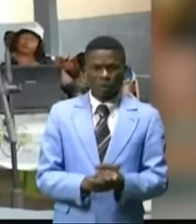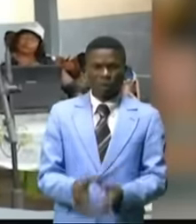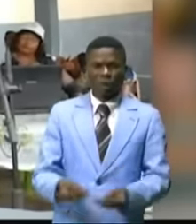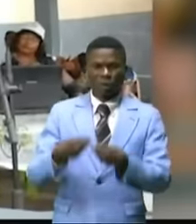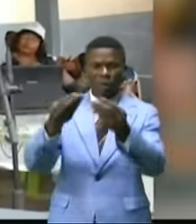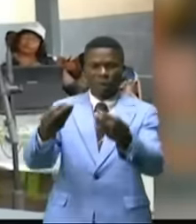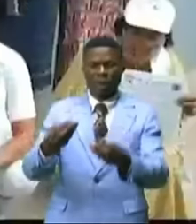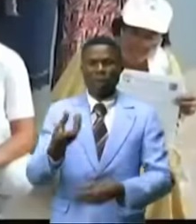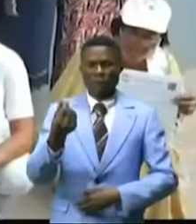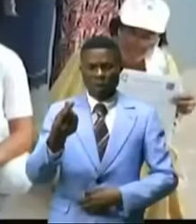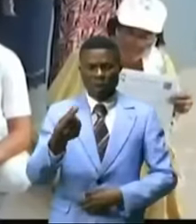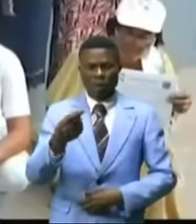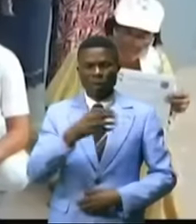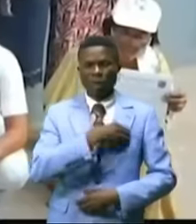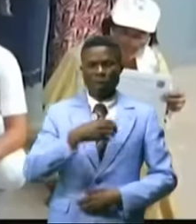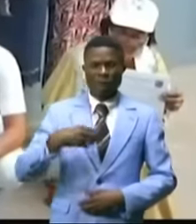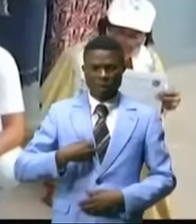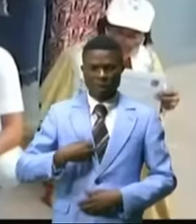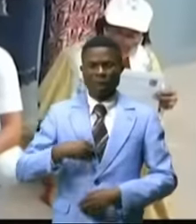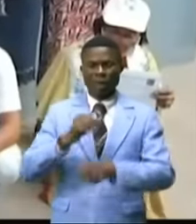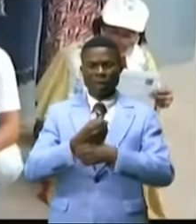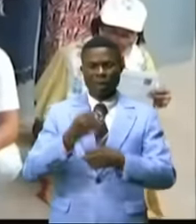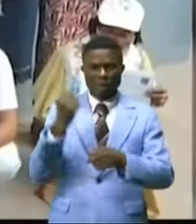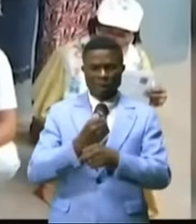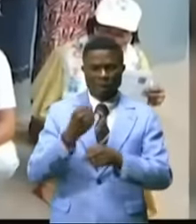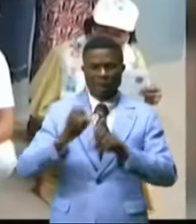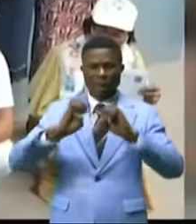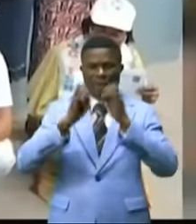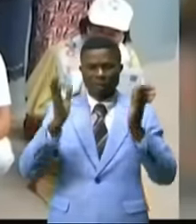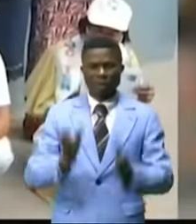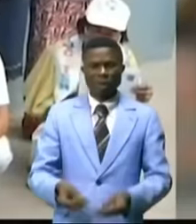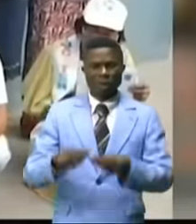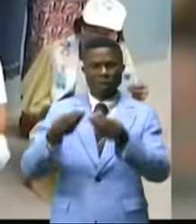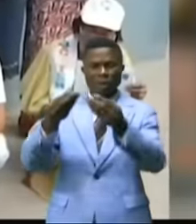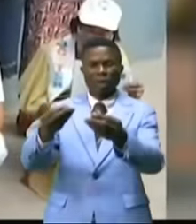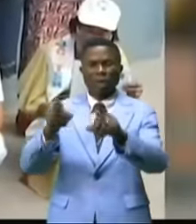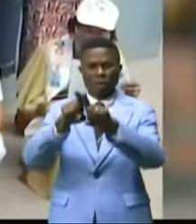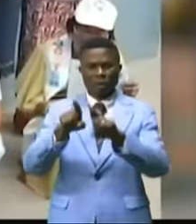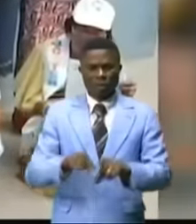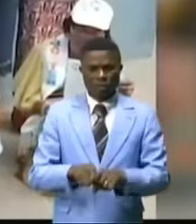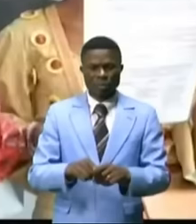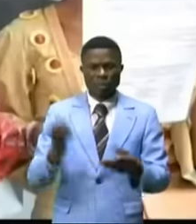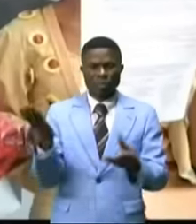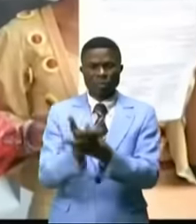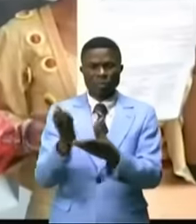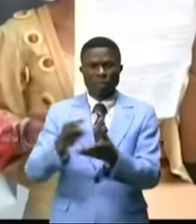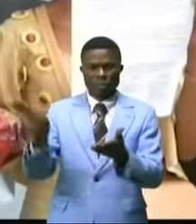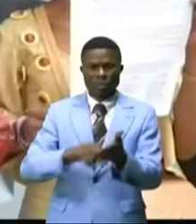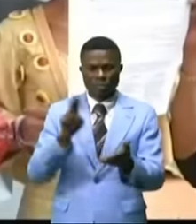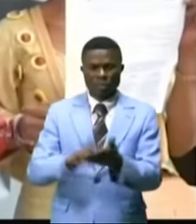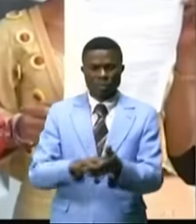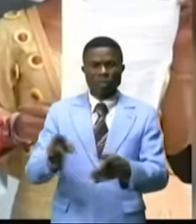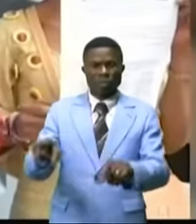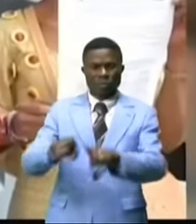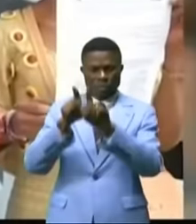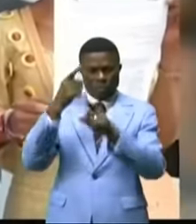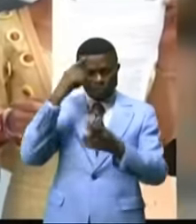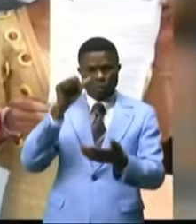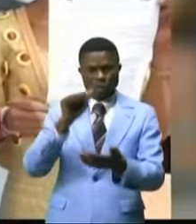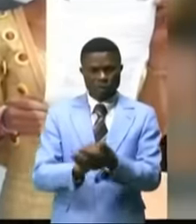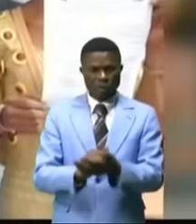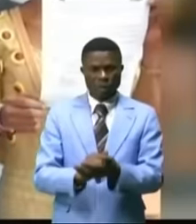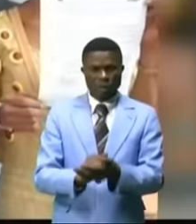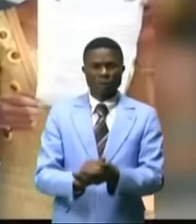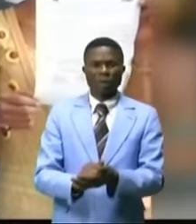de microcrédits aux femmes entrepreneurs en leur remettant également les contrats de prêt. Et à cette occasion,